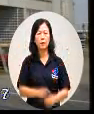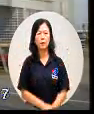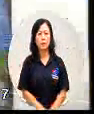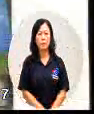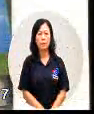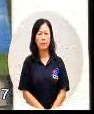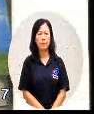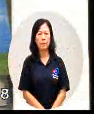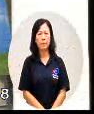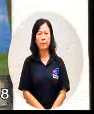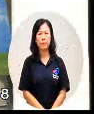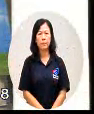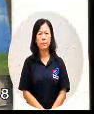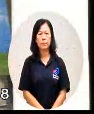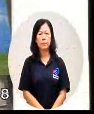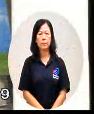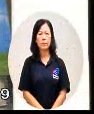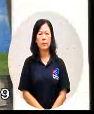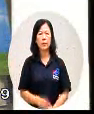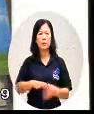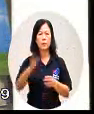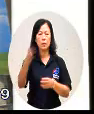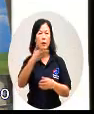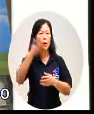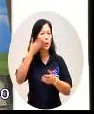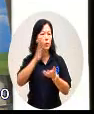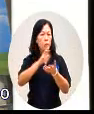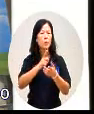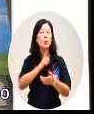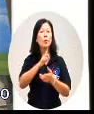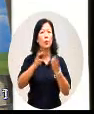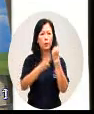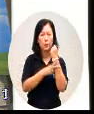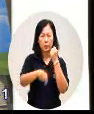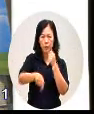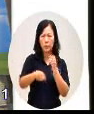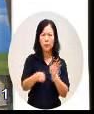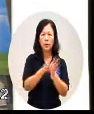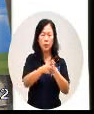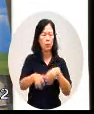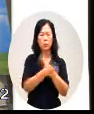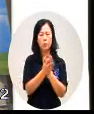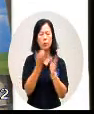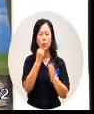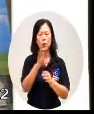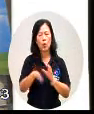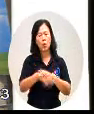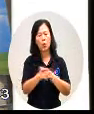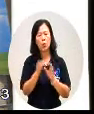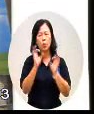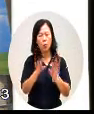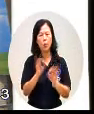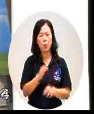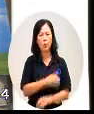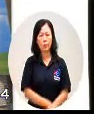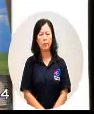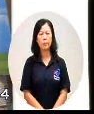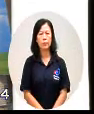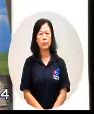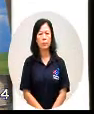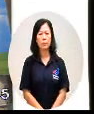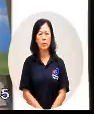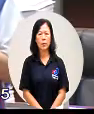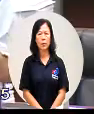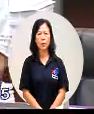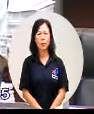个，我叫就讲，叫做清风里活动中心，今嘛拢无用，荒废，就变成用私人的庙山，私